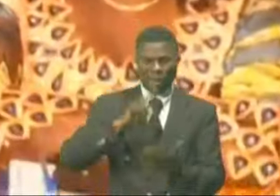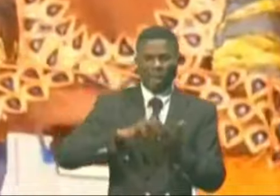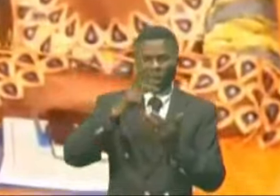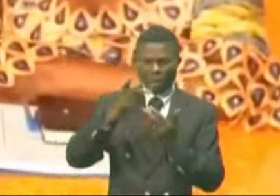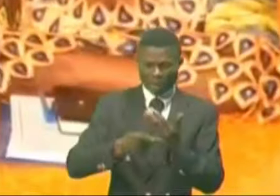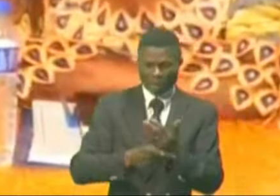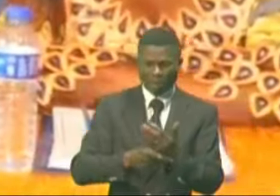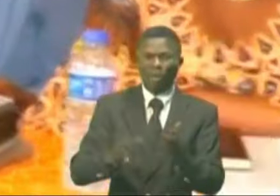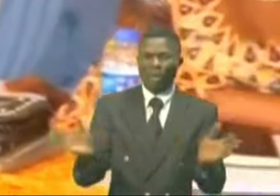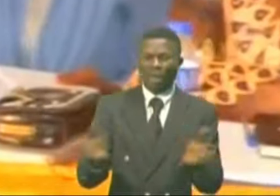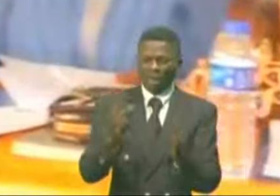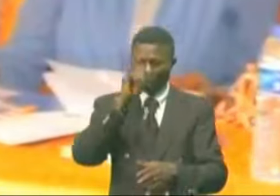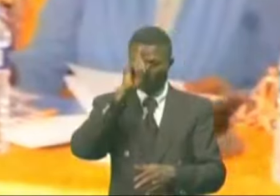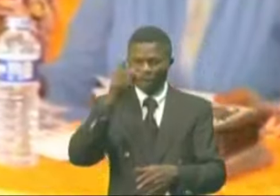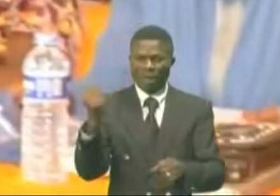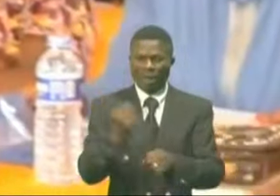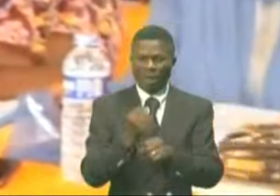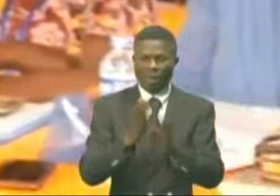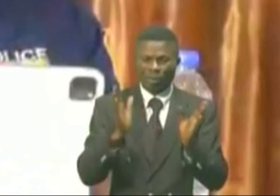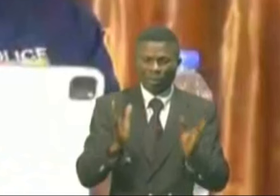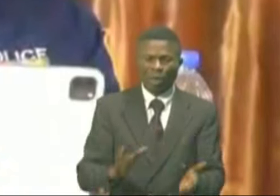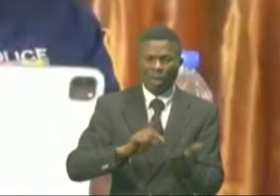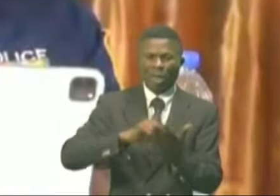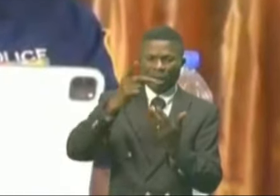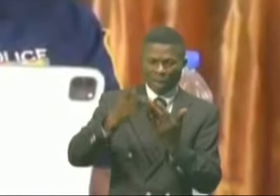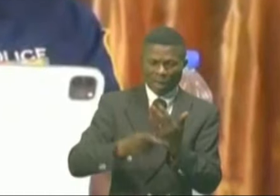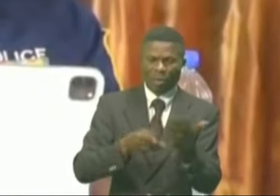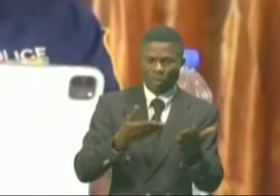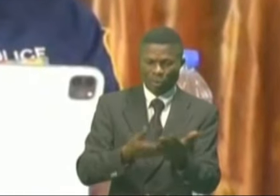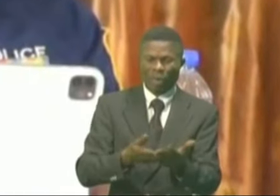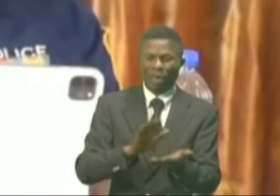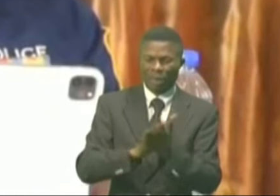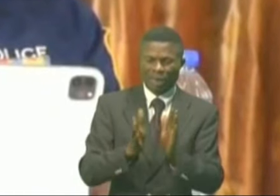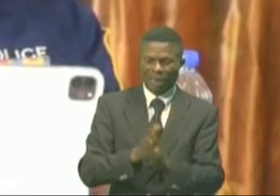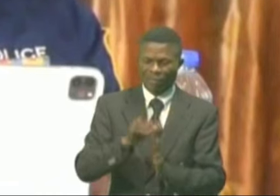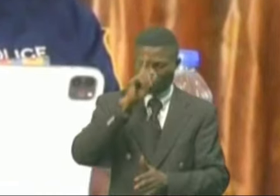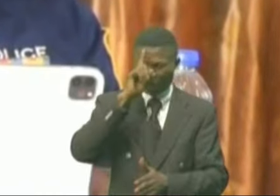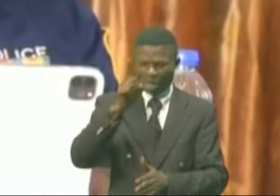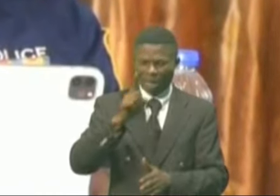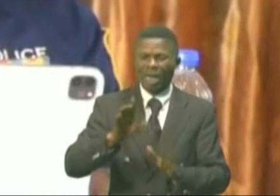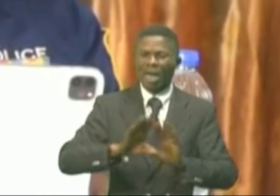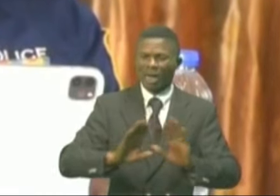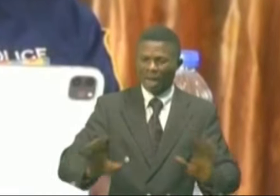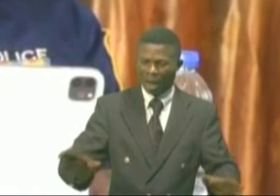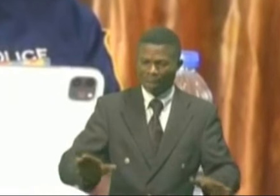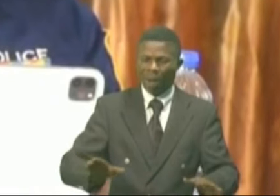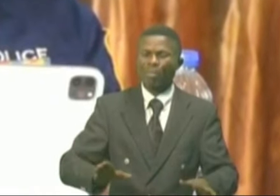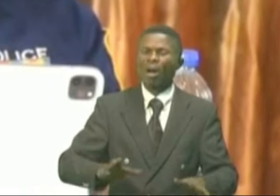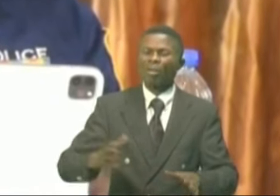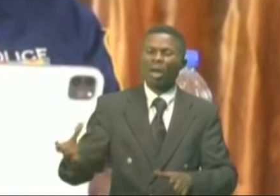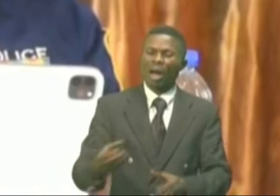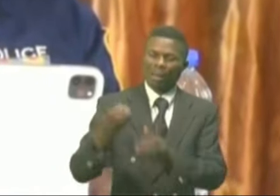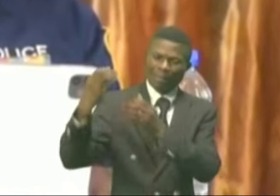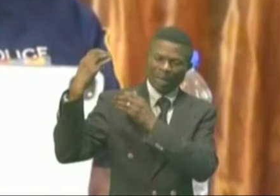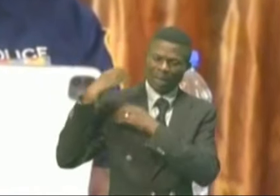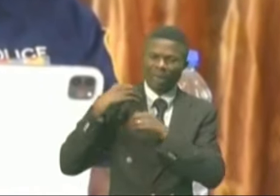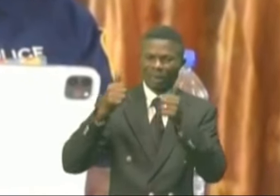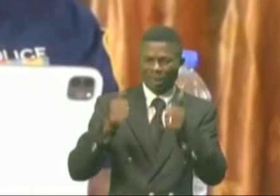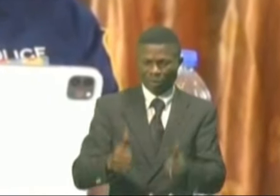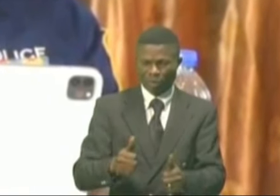des capacités du personnel du programme afin qu'il soit mieux outillé pour le prendre en charge. En tant